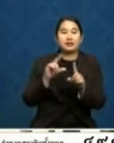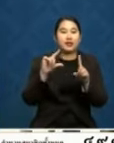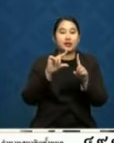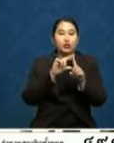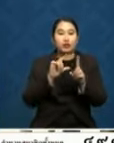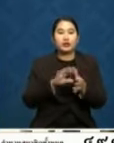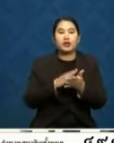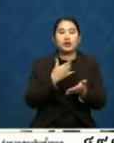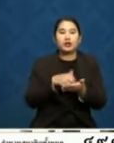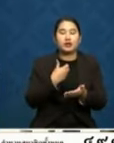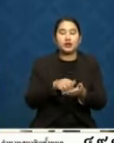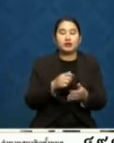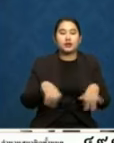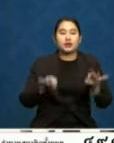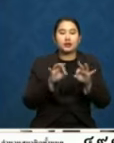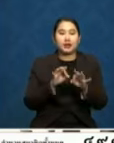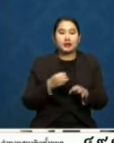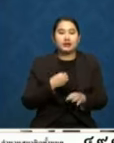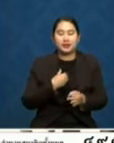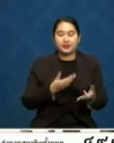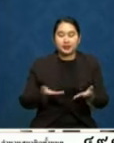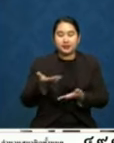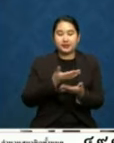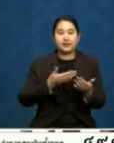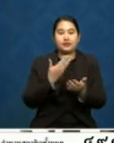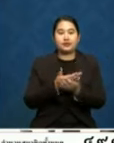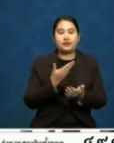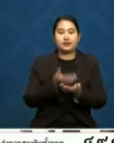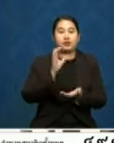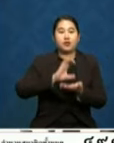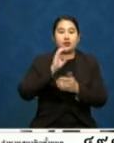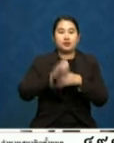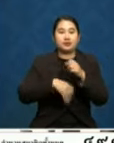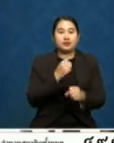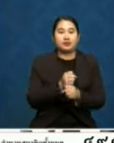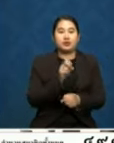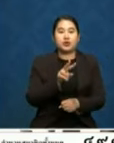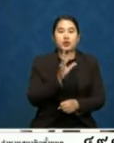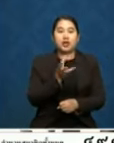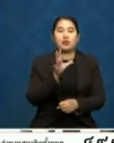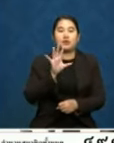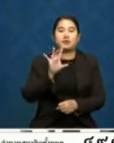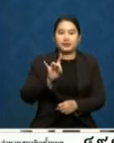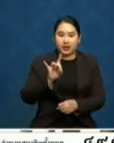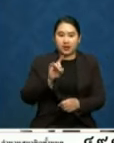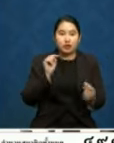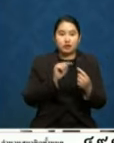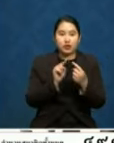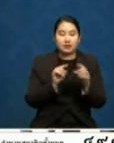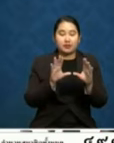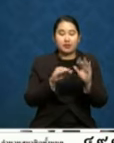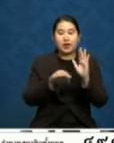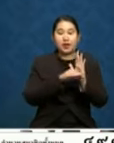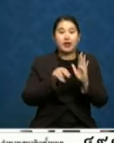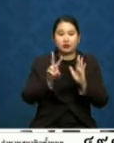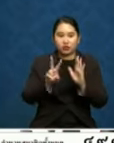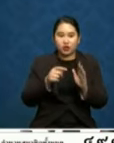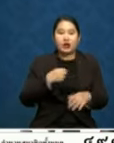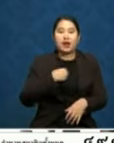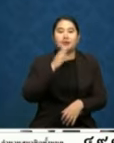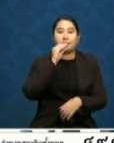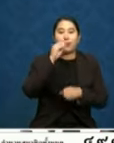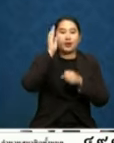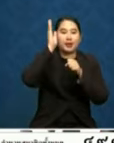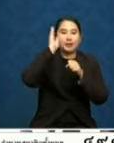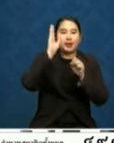ก็ขอมีส่วนร่วมในการอภิปรายพิจารณางบประมาณรายจ่ายประจำปี2568ในวาระ2นะคะหน่วยงานที่ดิฉันจะอภิ